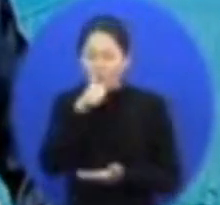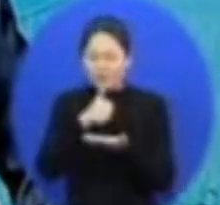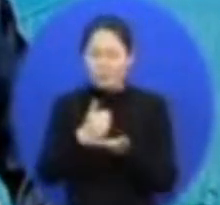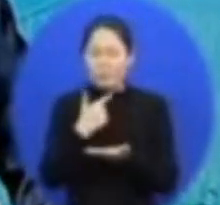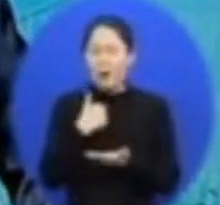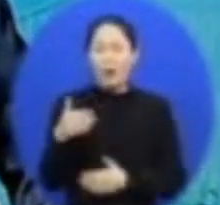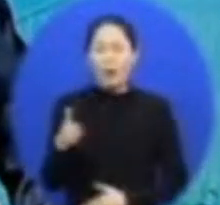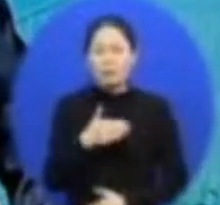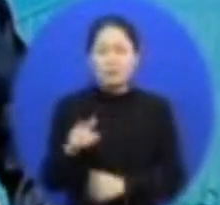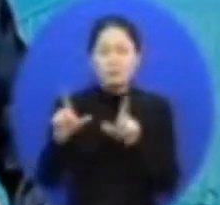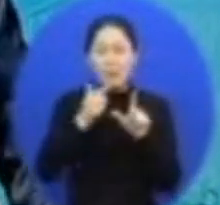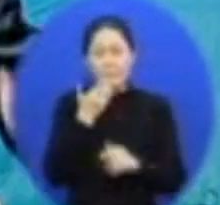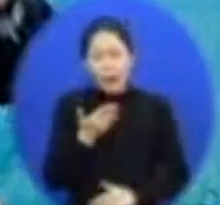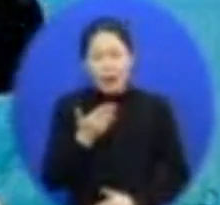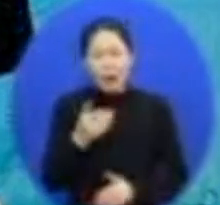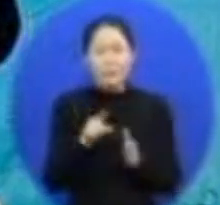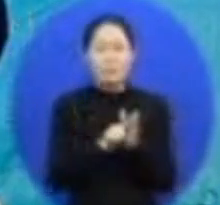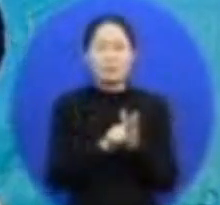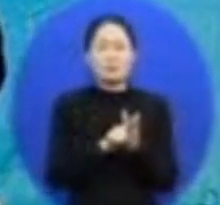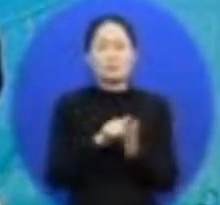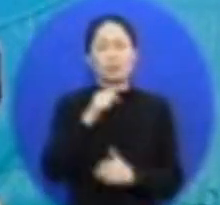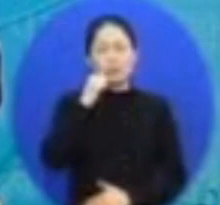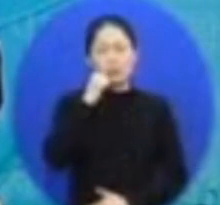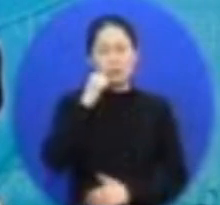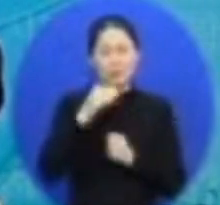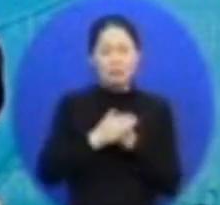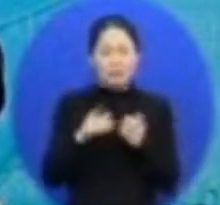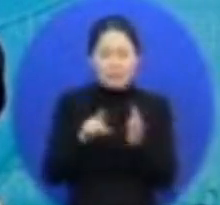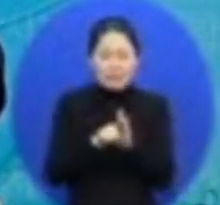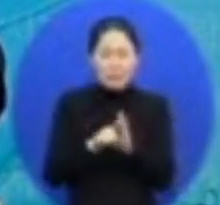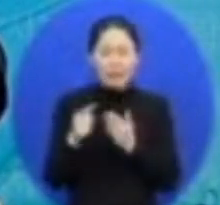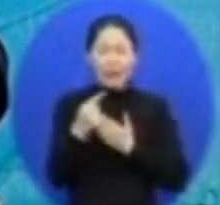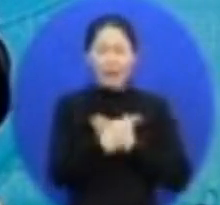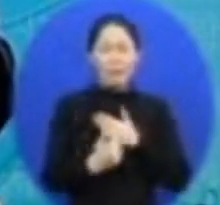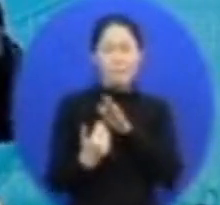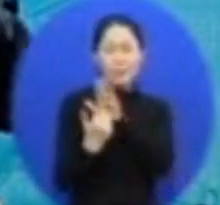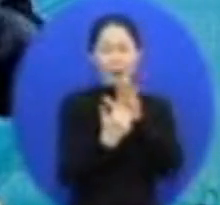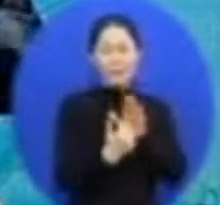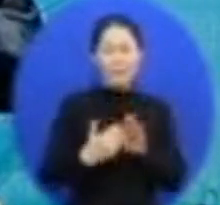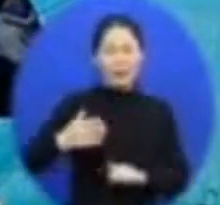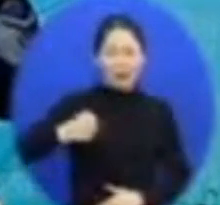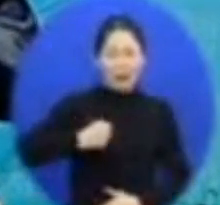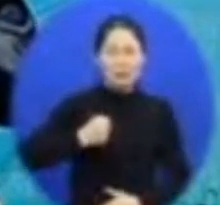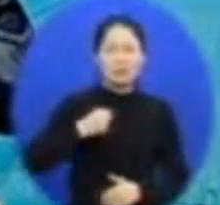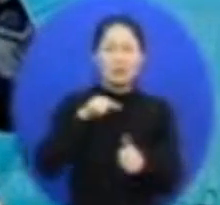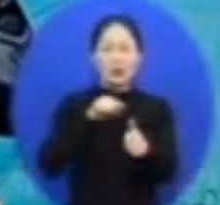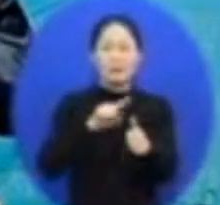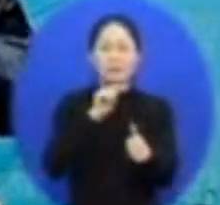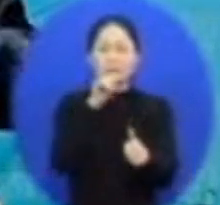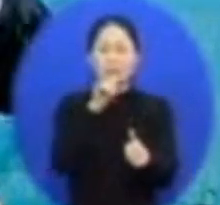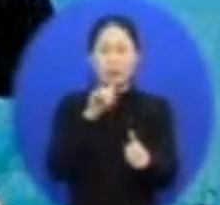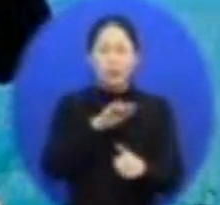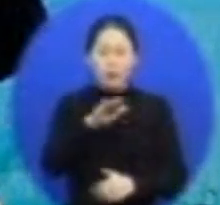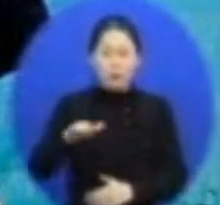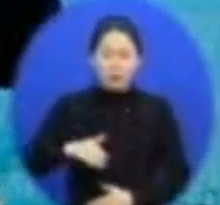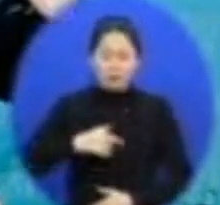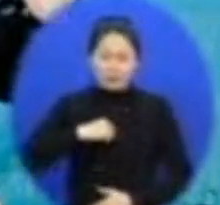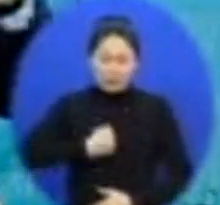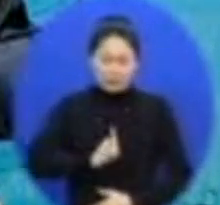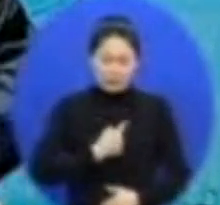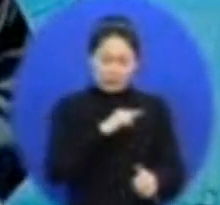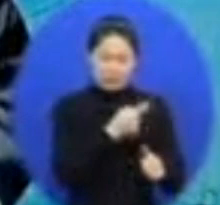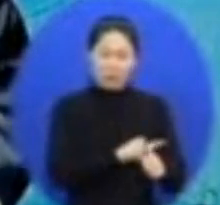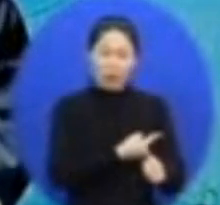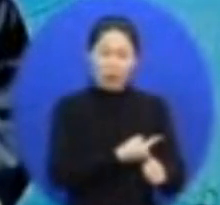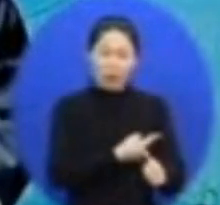않아요 그러니까 믿음의 방패를 가지라는 겁니다 여러분 자신의 능력으로 생각하면 주에 안